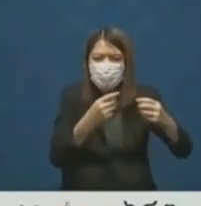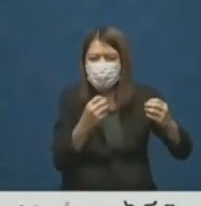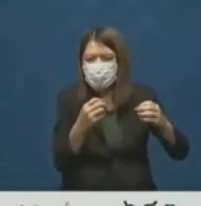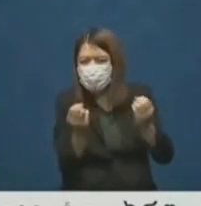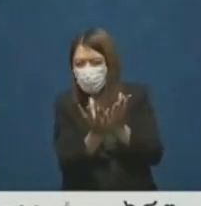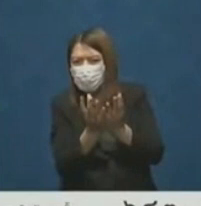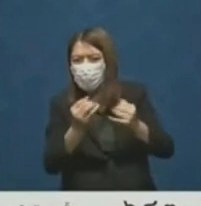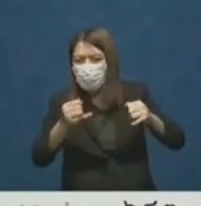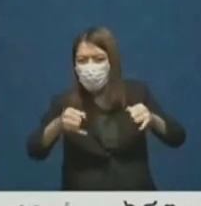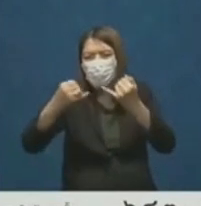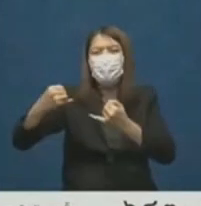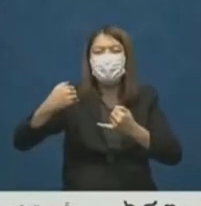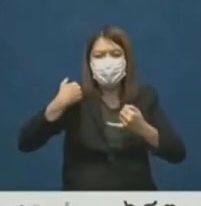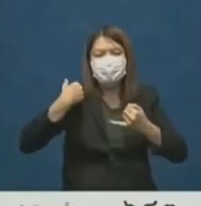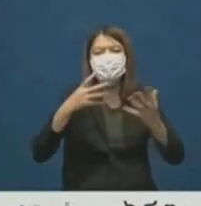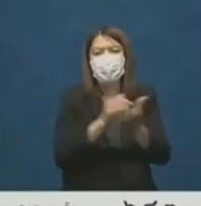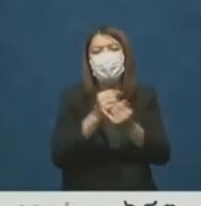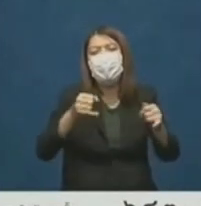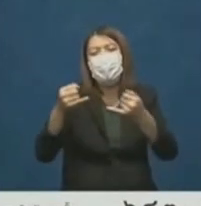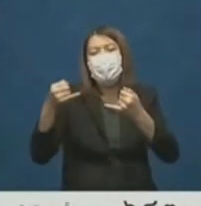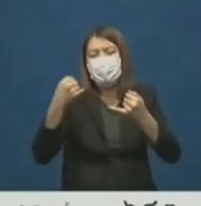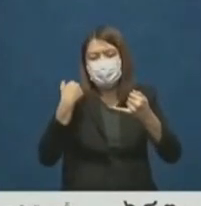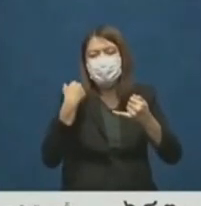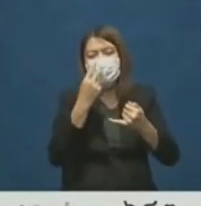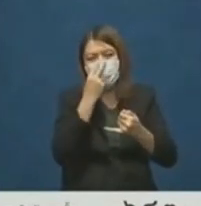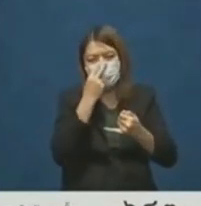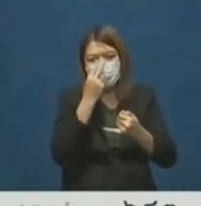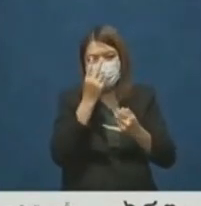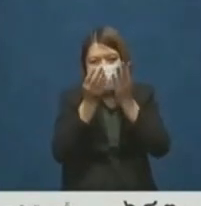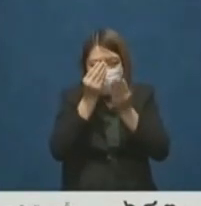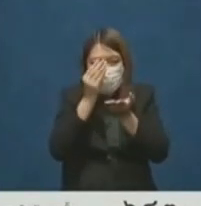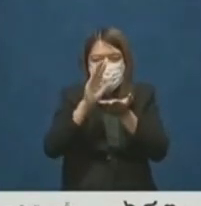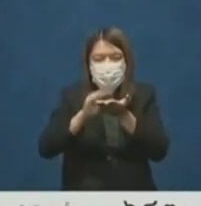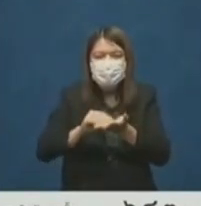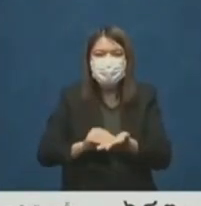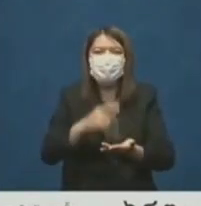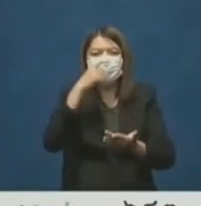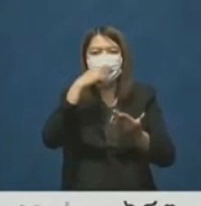ความแตกแยกและความเกลียดชังในสังคมอันนี้ก็คือบทเรียนที่เราเห็น